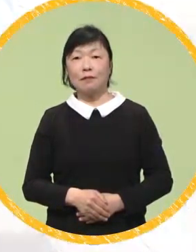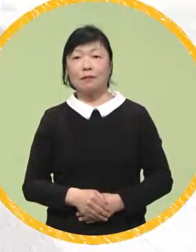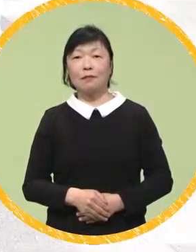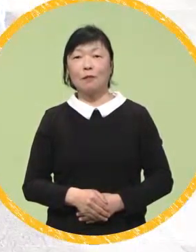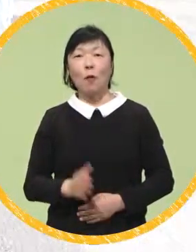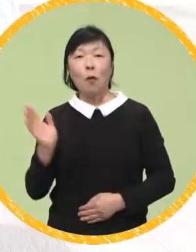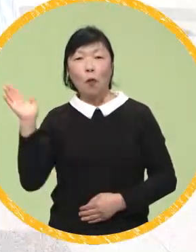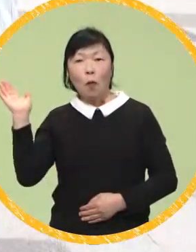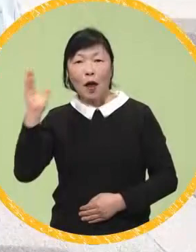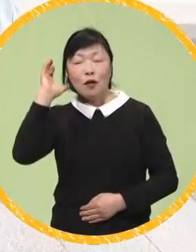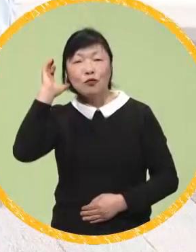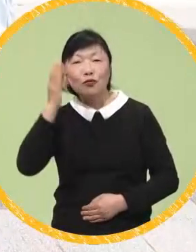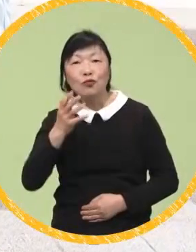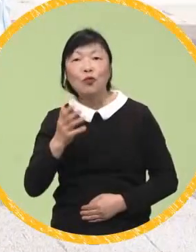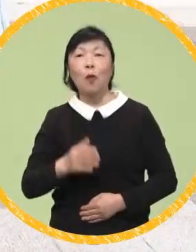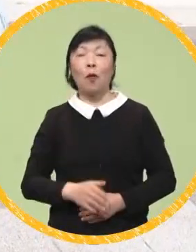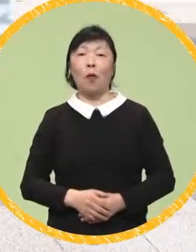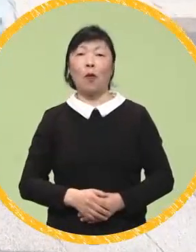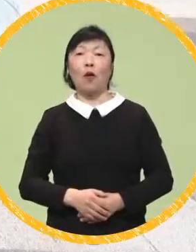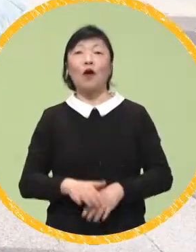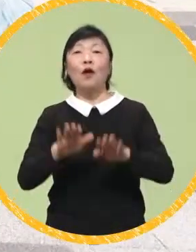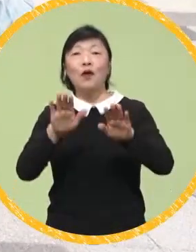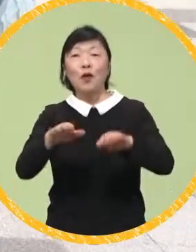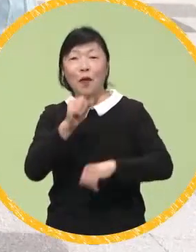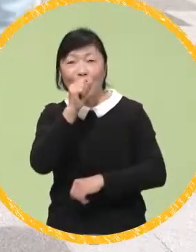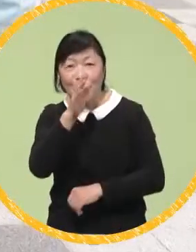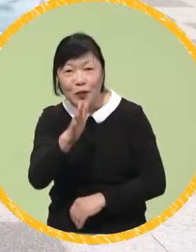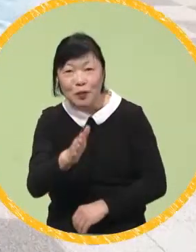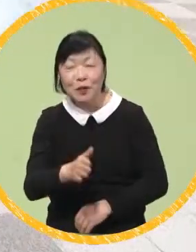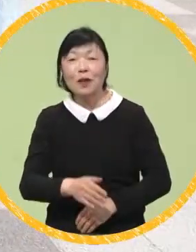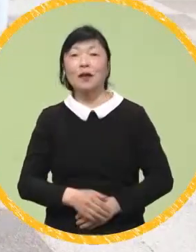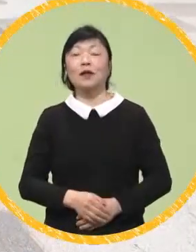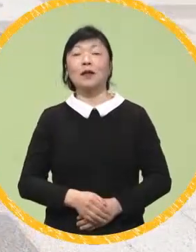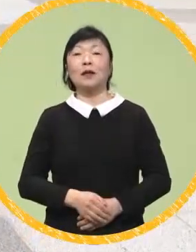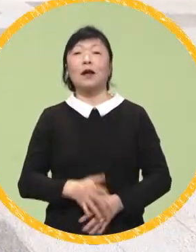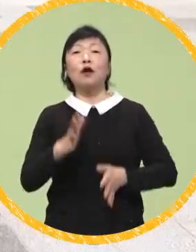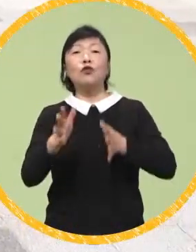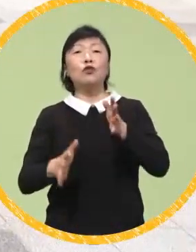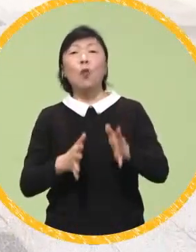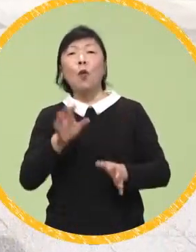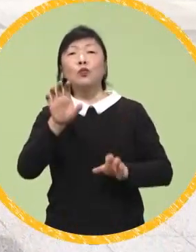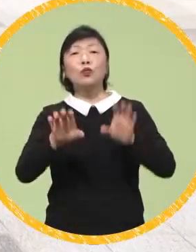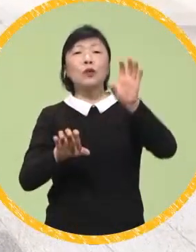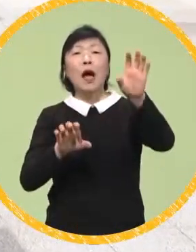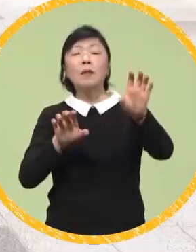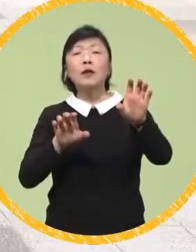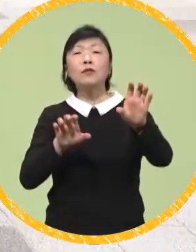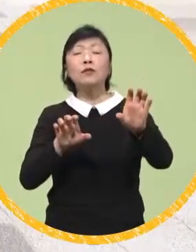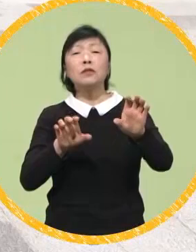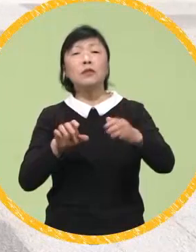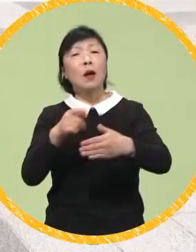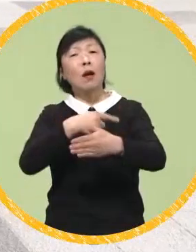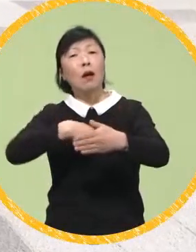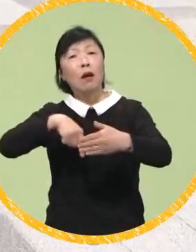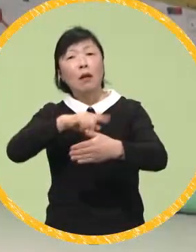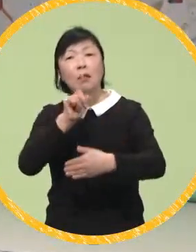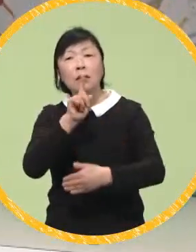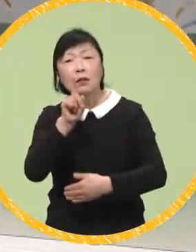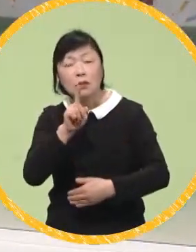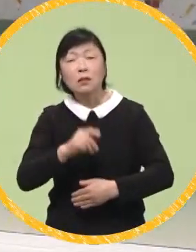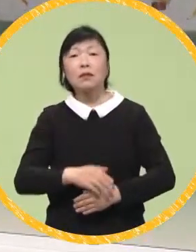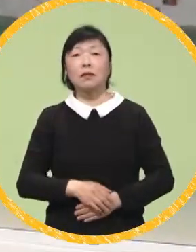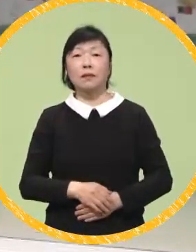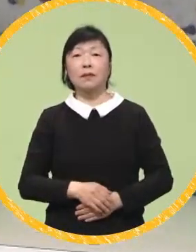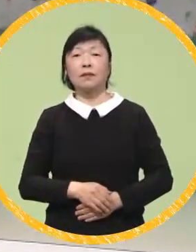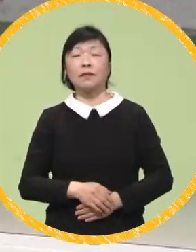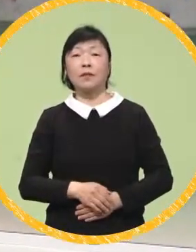恋ですねこれありがとう前夜今日はよろしくお願いよろしくお願いしますスポーツクライミング入ってどういう競技なんですかね